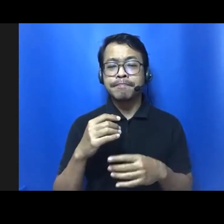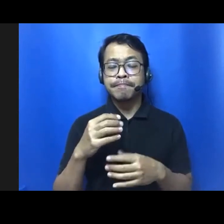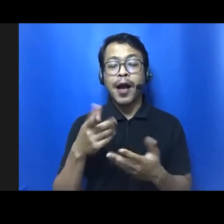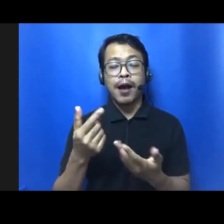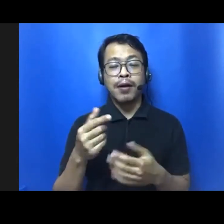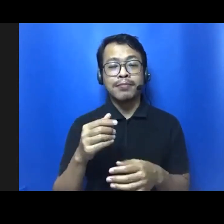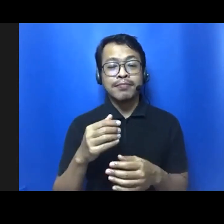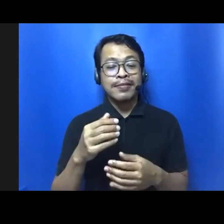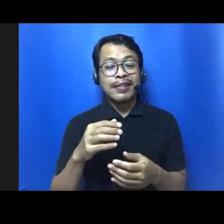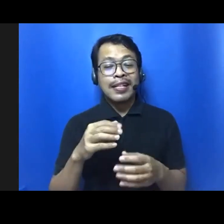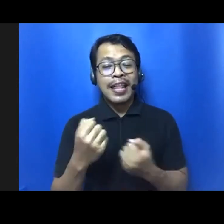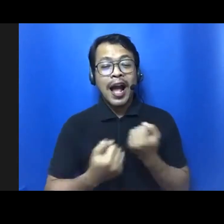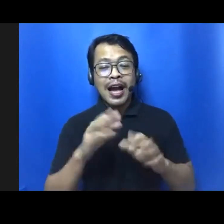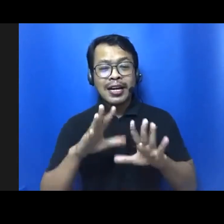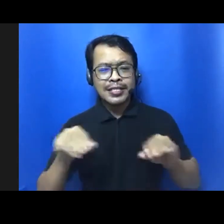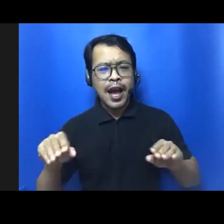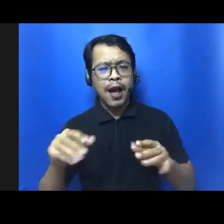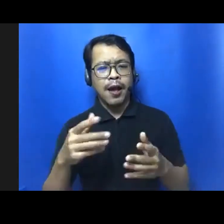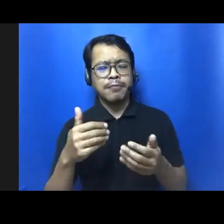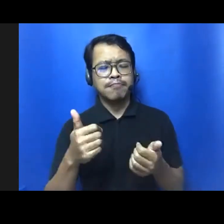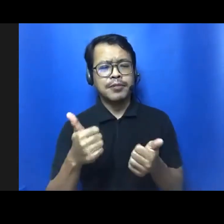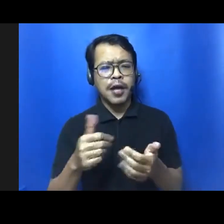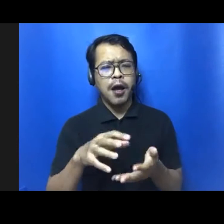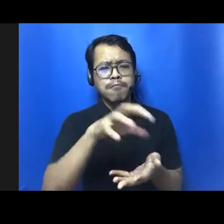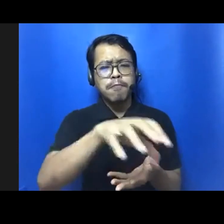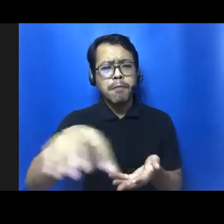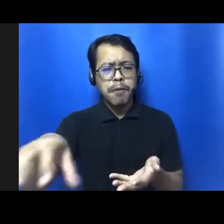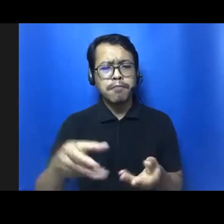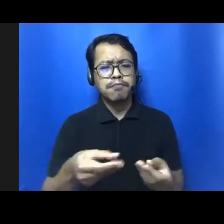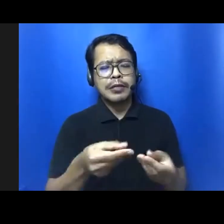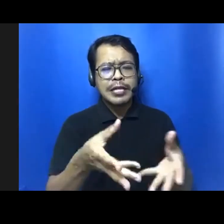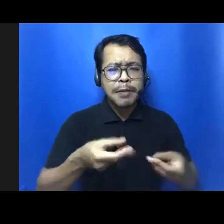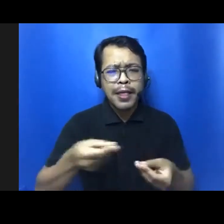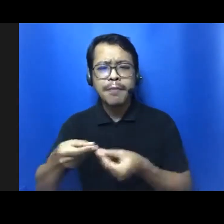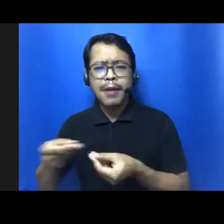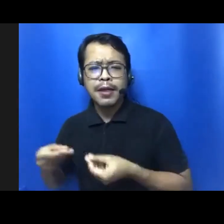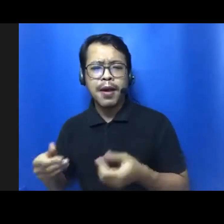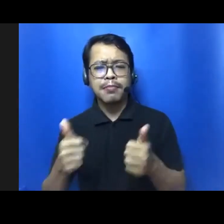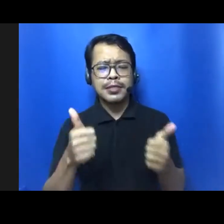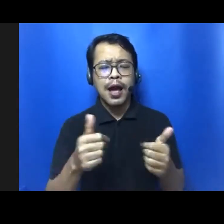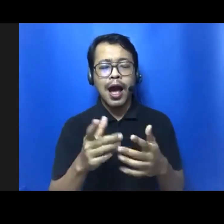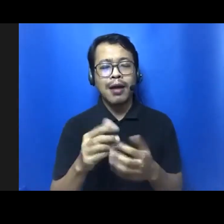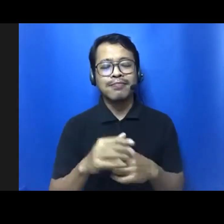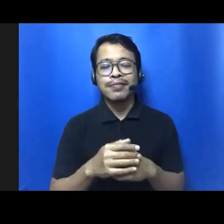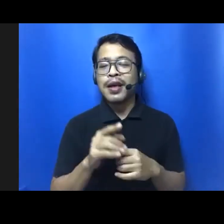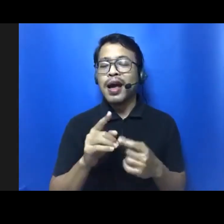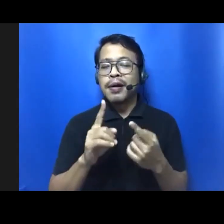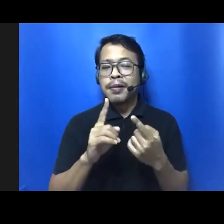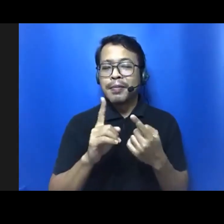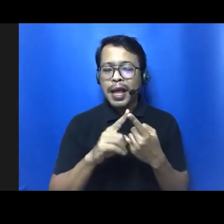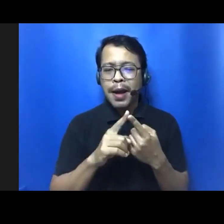penempatan tenaga kerja, pelatihan, ya. Prinsipnya tupoksinya yang pertama adalah satu,